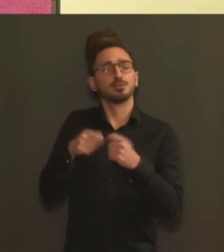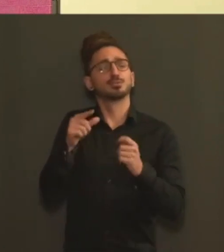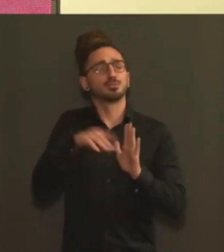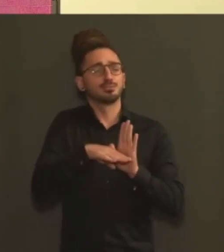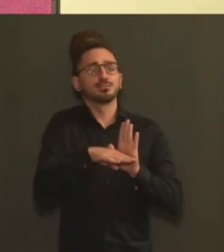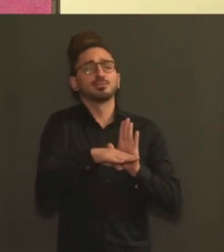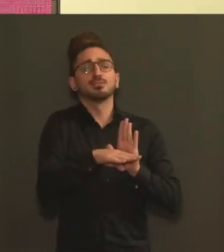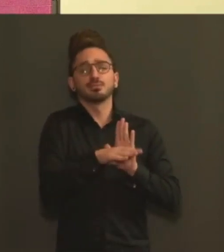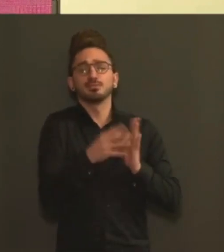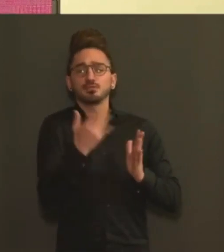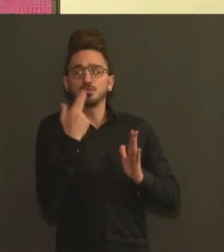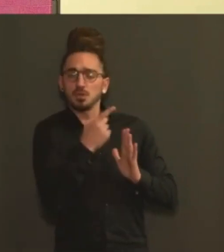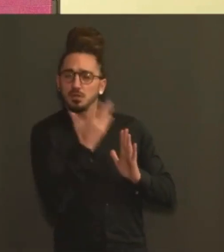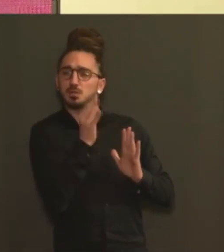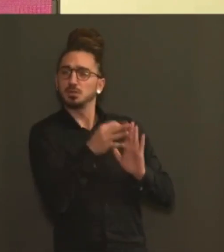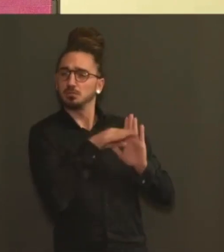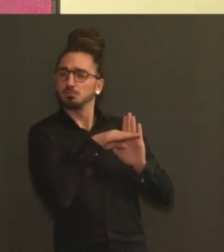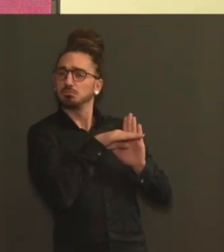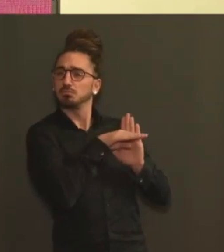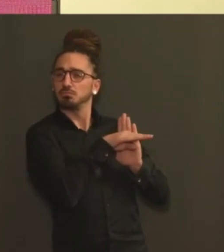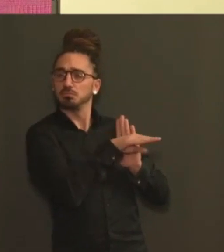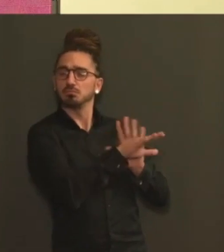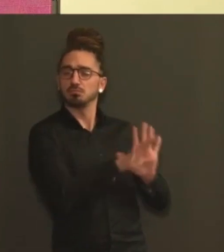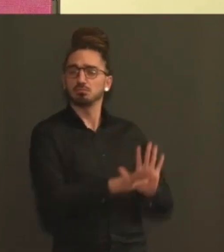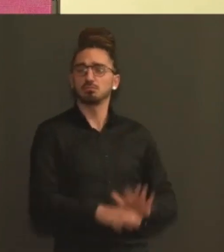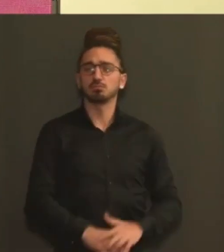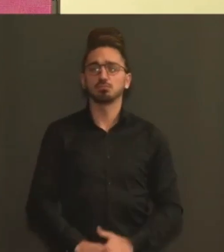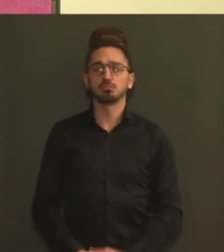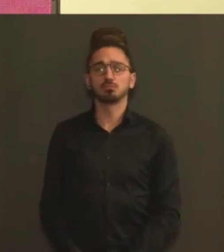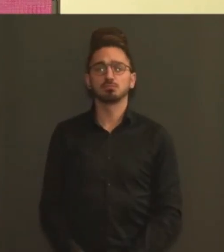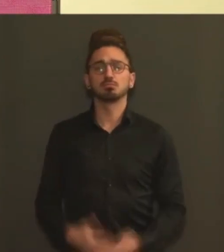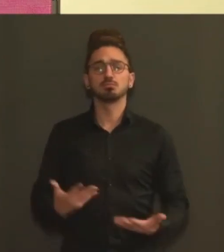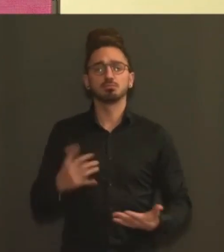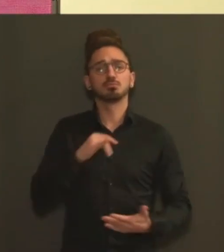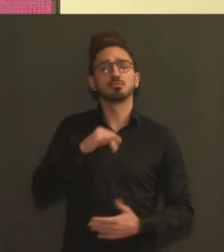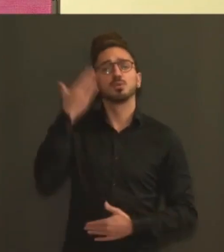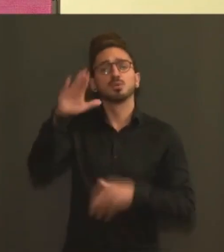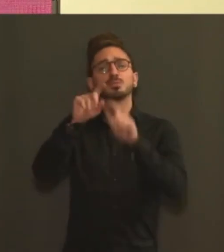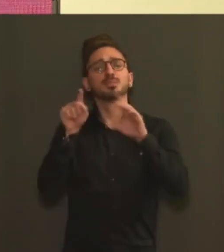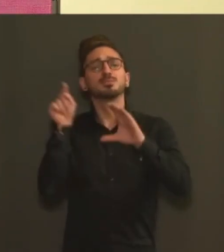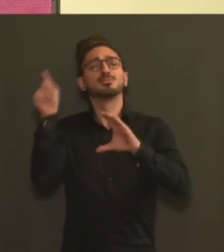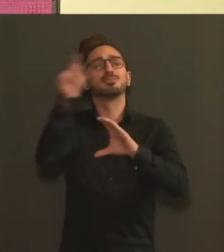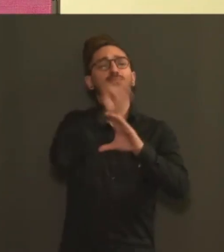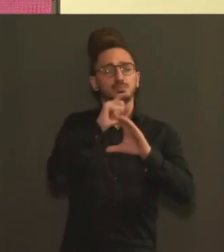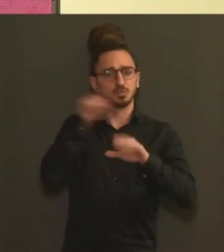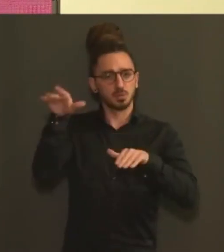stabiliser et n'augmentent pas de manière aussi importante qu'ils le font dans certains des pays qui nous sont proches.